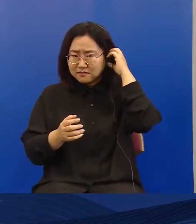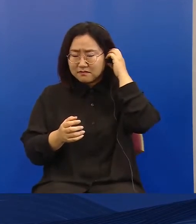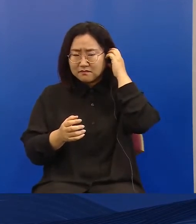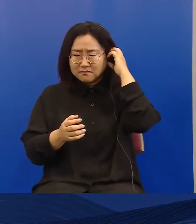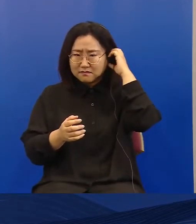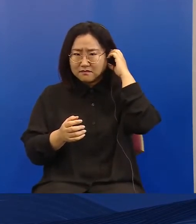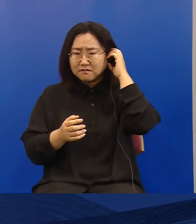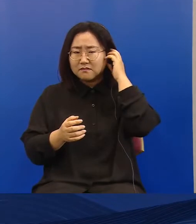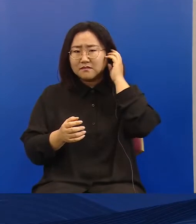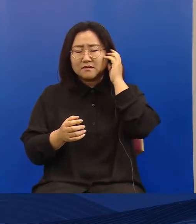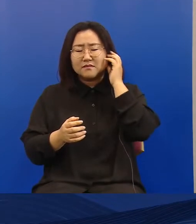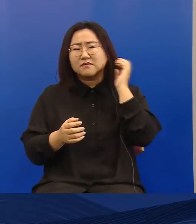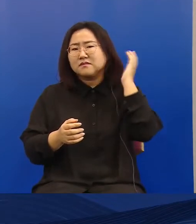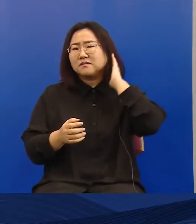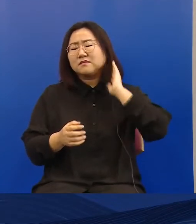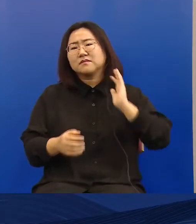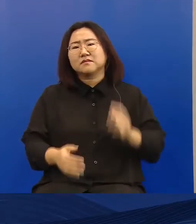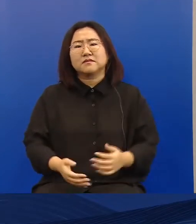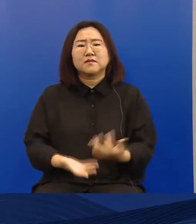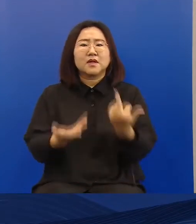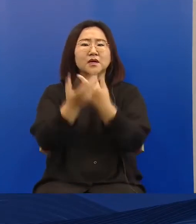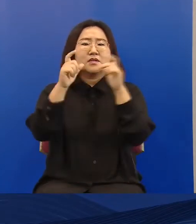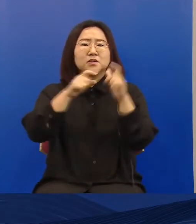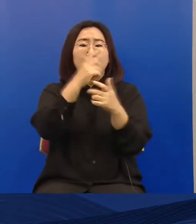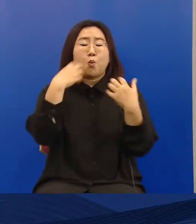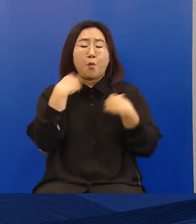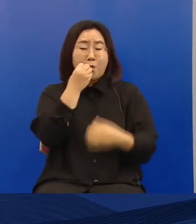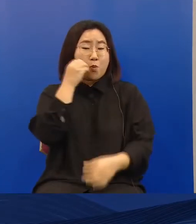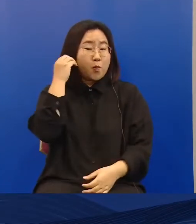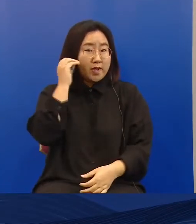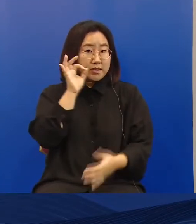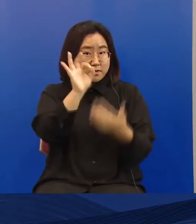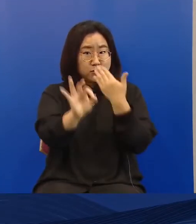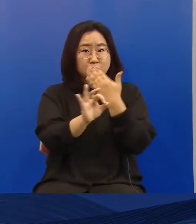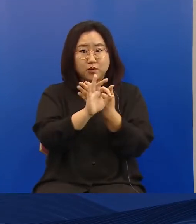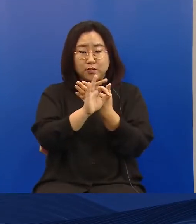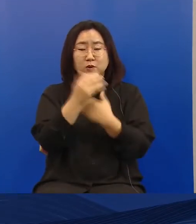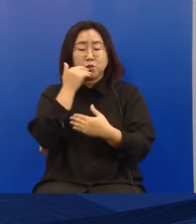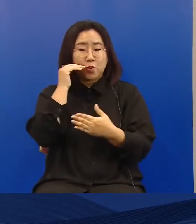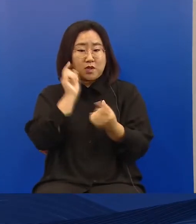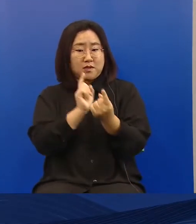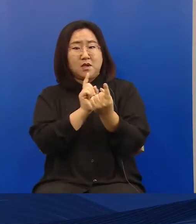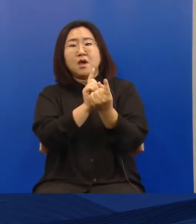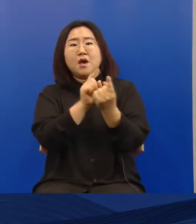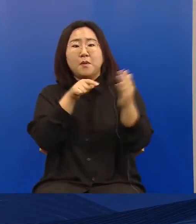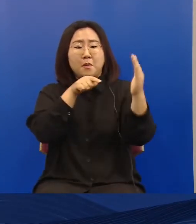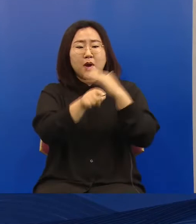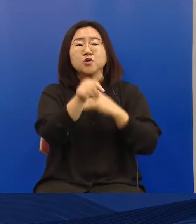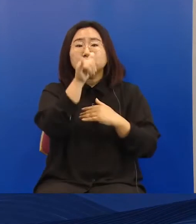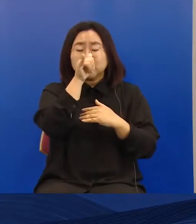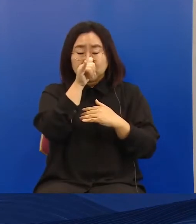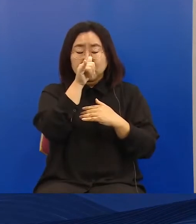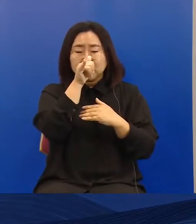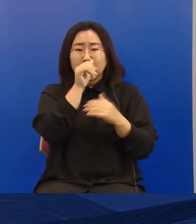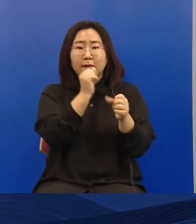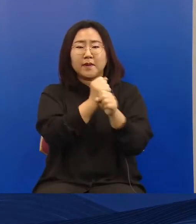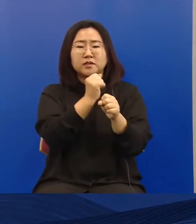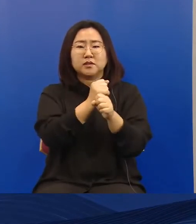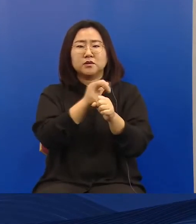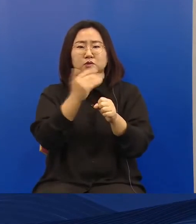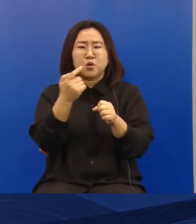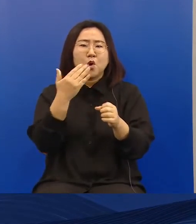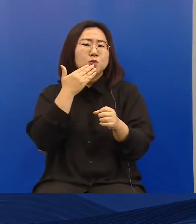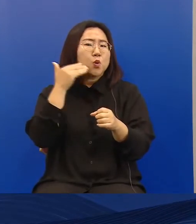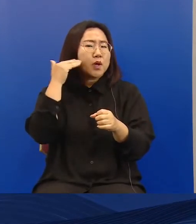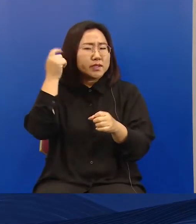그 So as mentioned, if you look at the